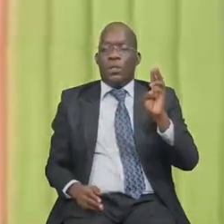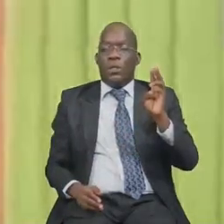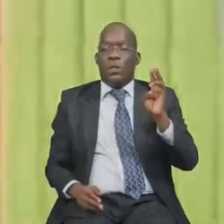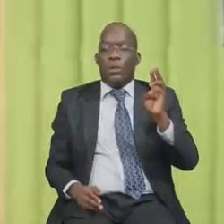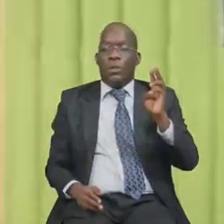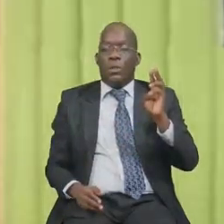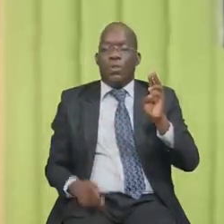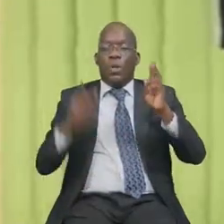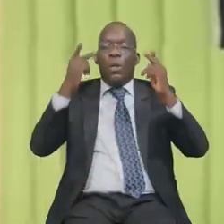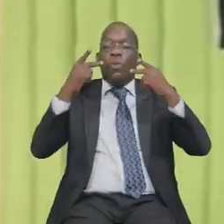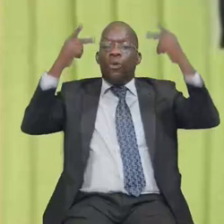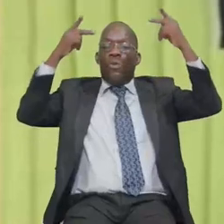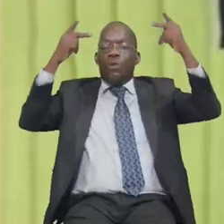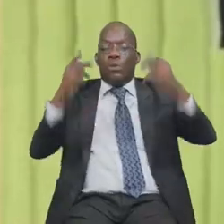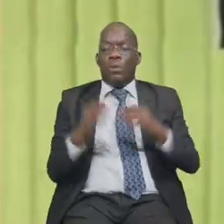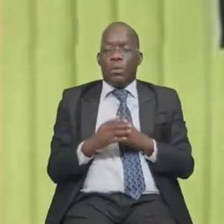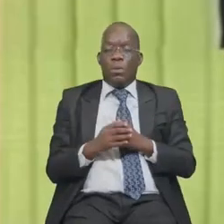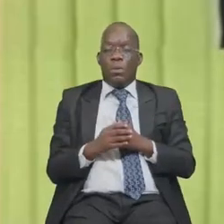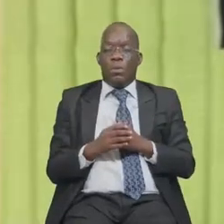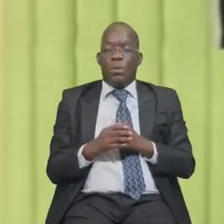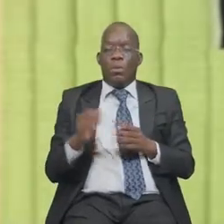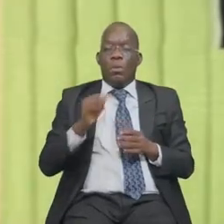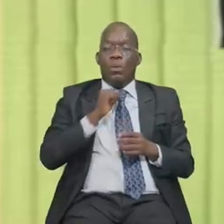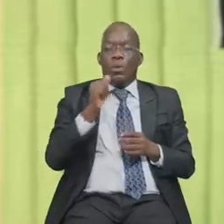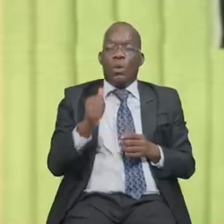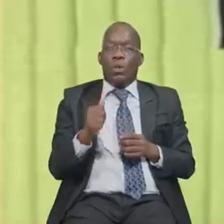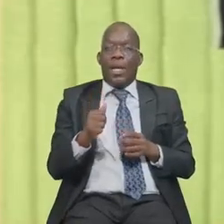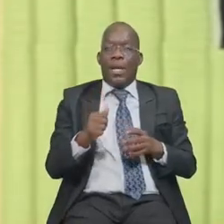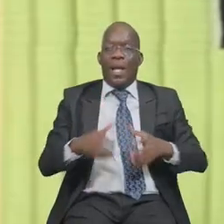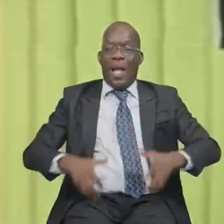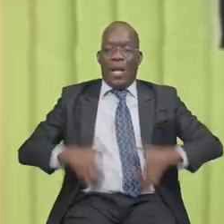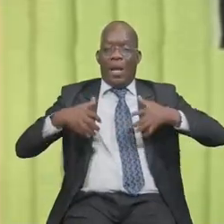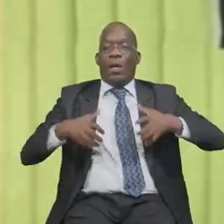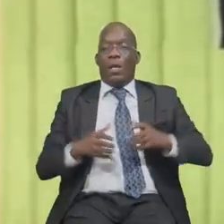promeut et ne provoque pas.